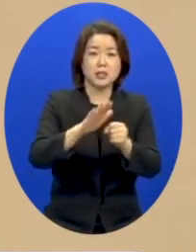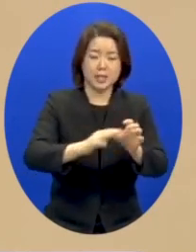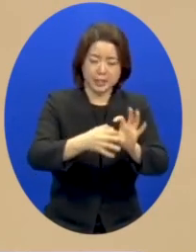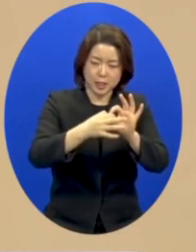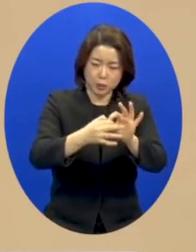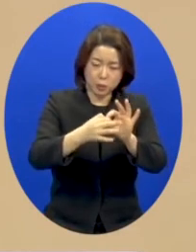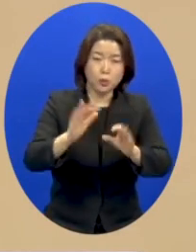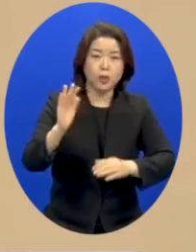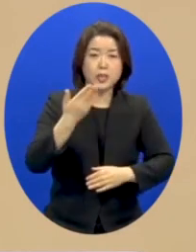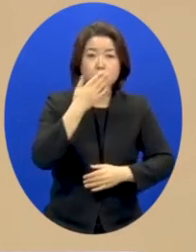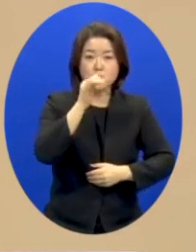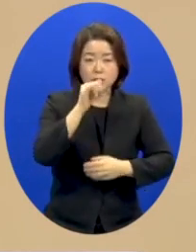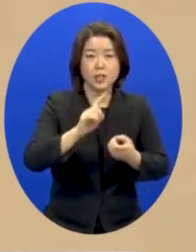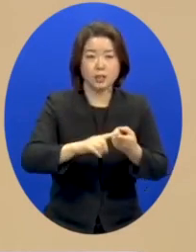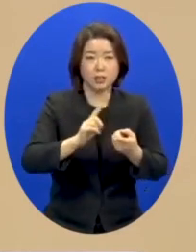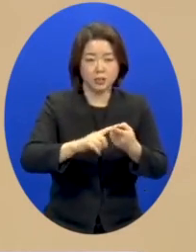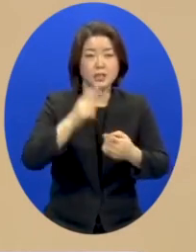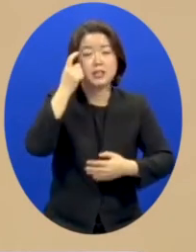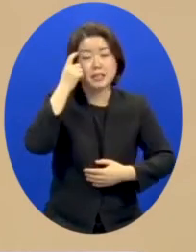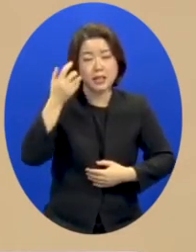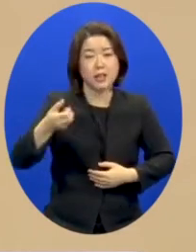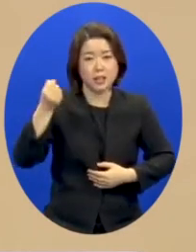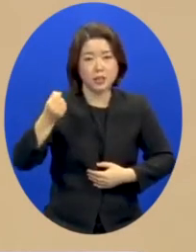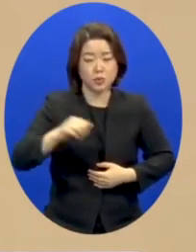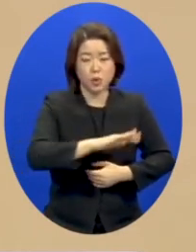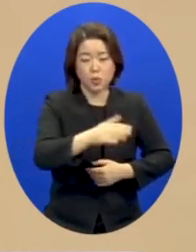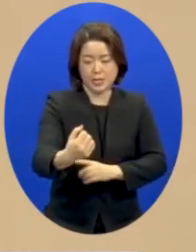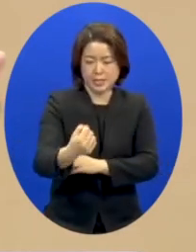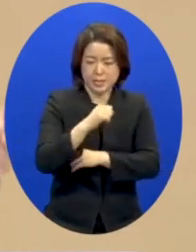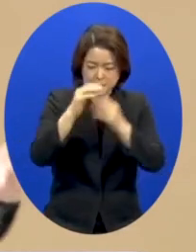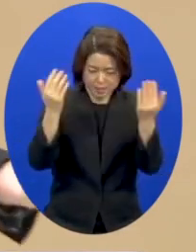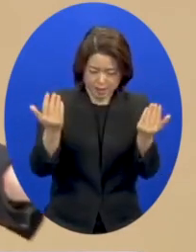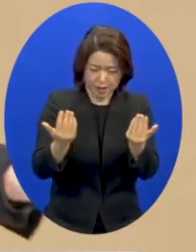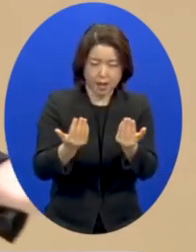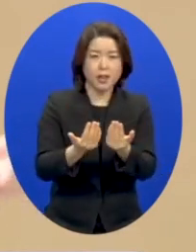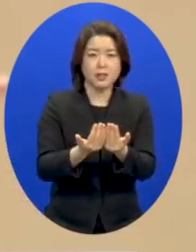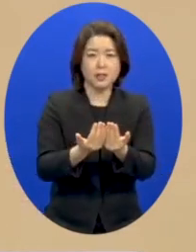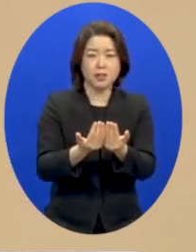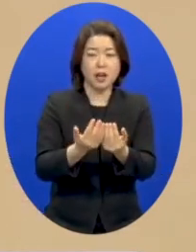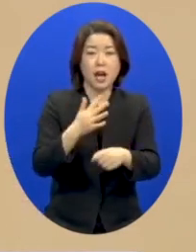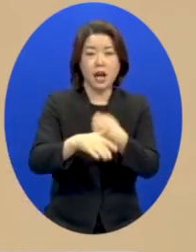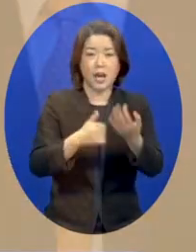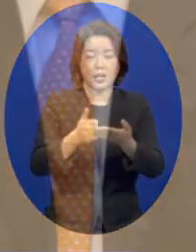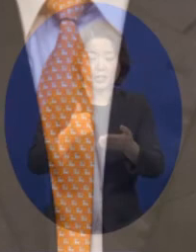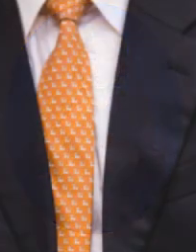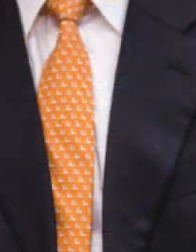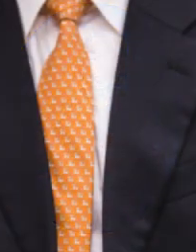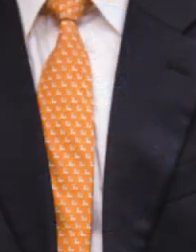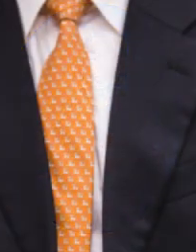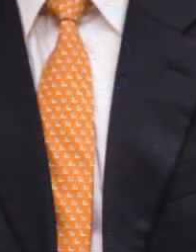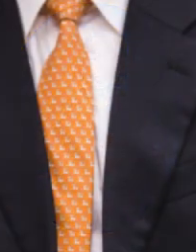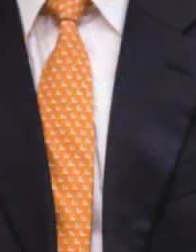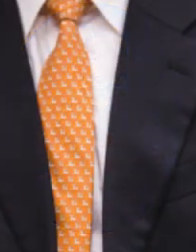통로가 될 수 있다는 걸 생각하고 우리 힘을 다해서 하나님께 정말 감사하십시다.